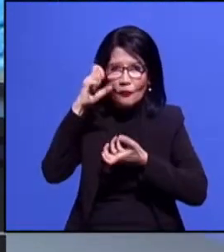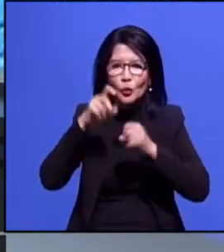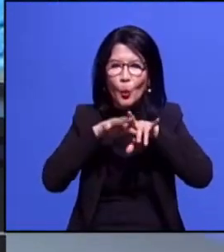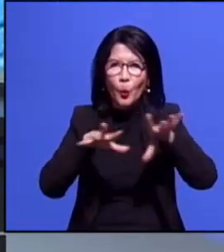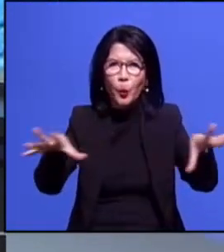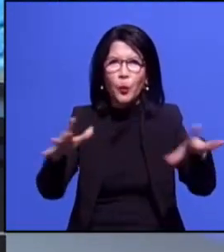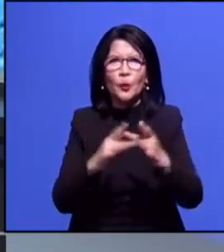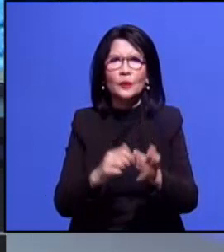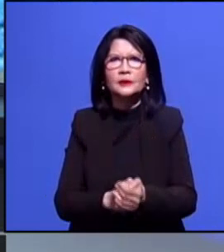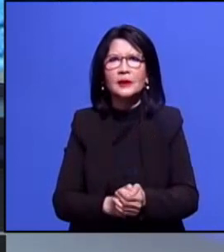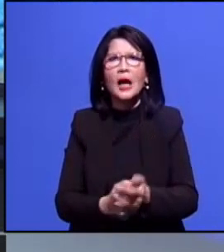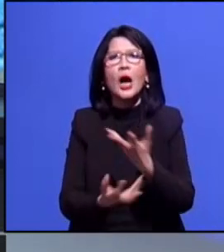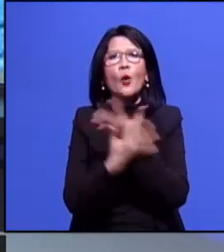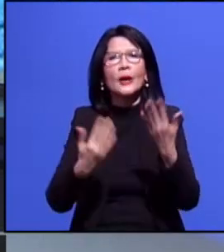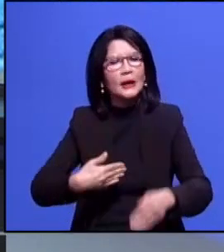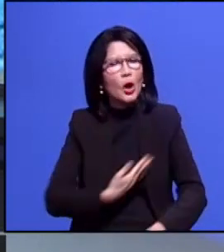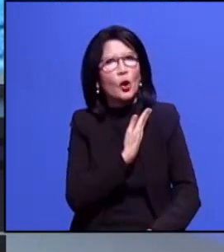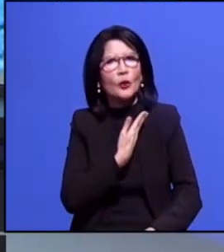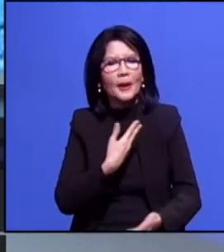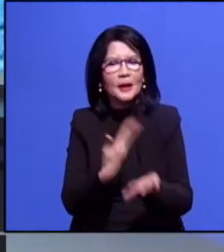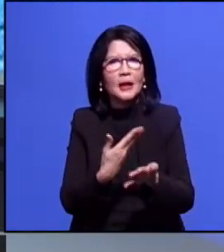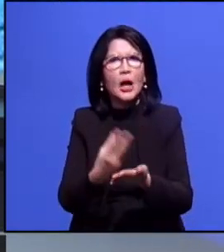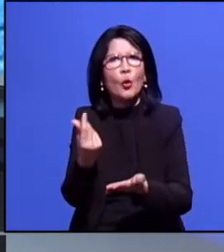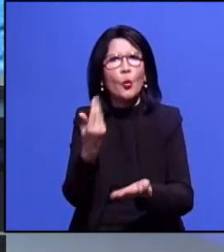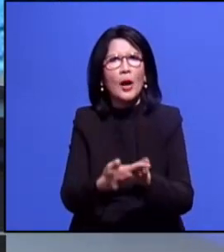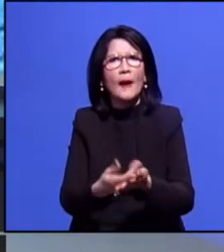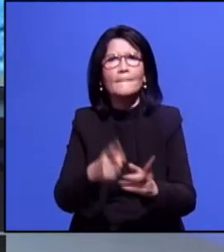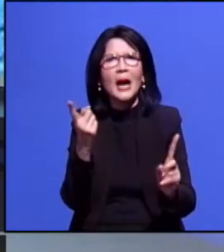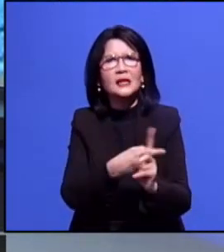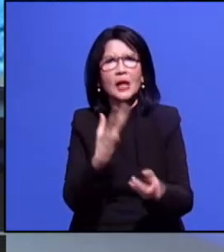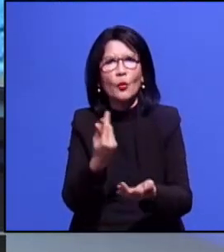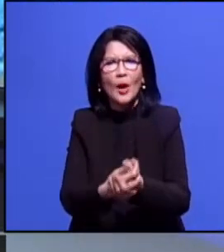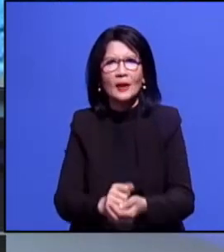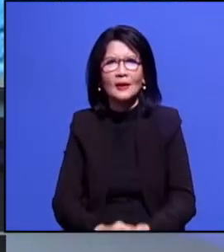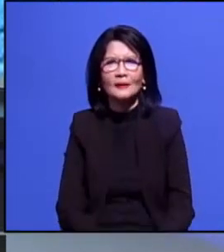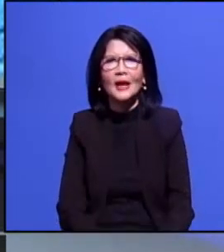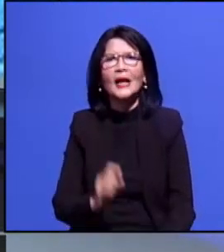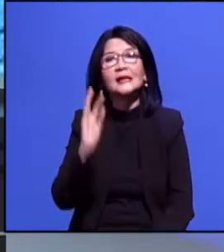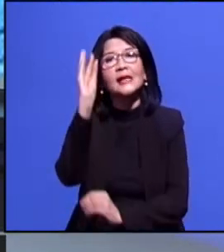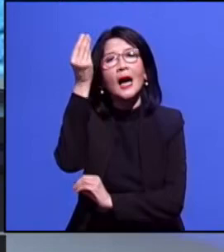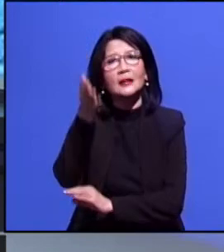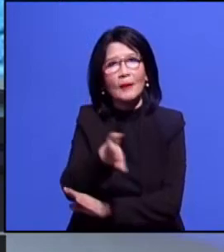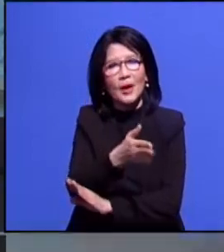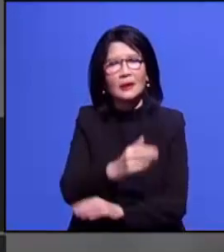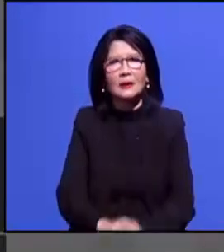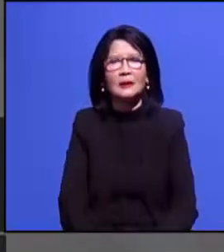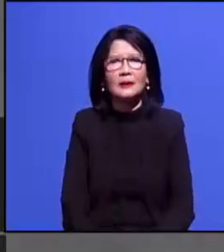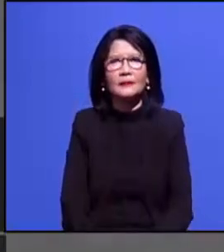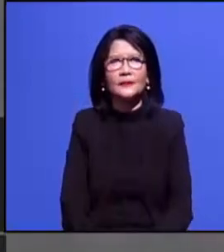warga yang mengaku menjadi korban pungli tinggal di Kelurahan Jelambar ke Kecamatan Grogol Petamburan Jakarta Barat